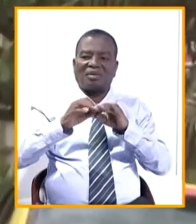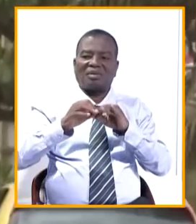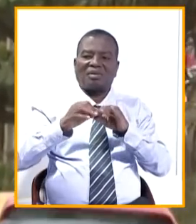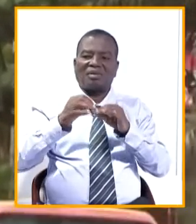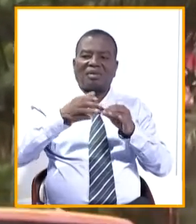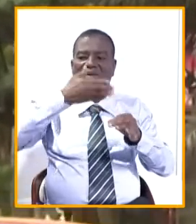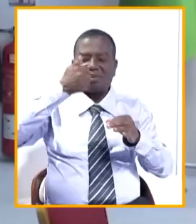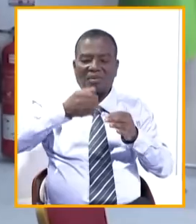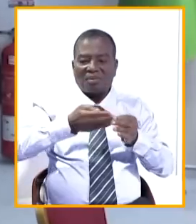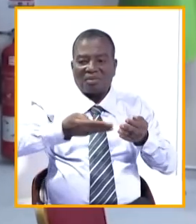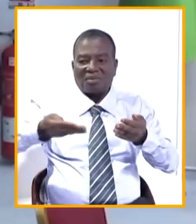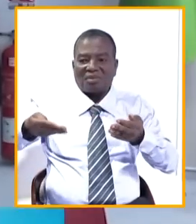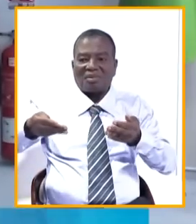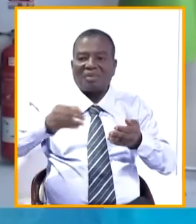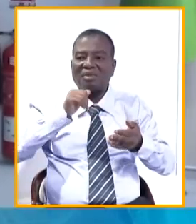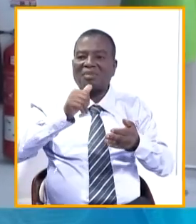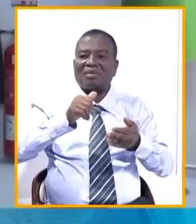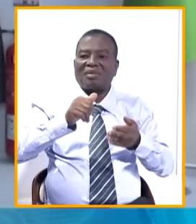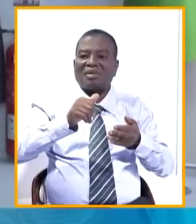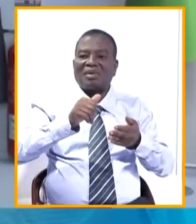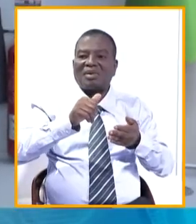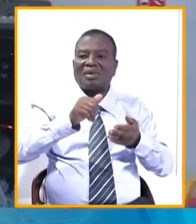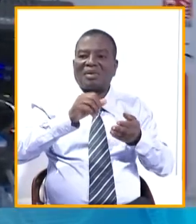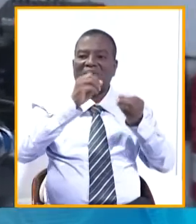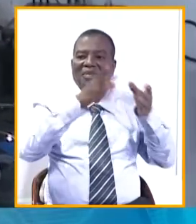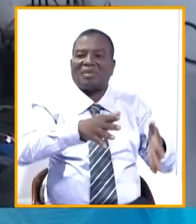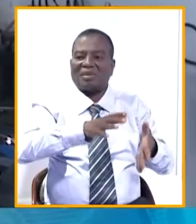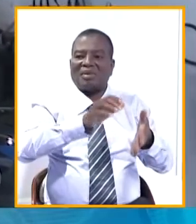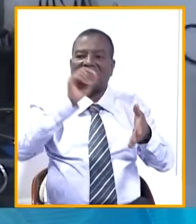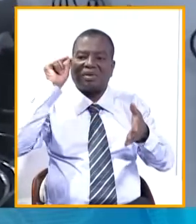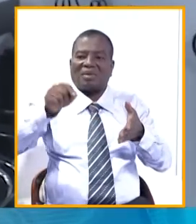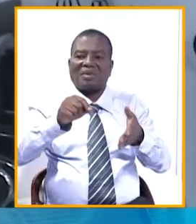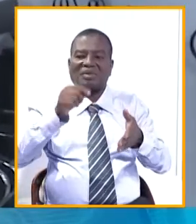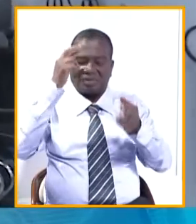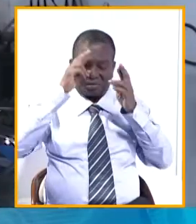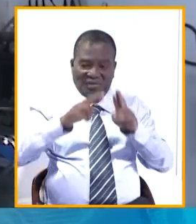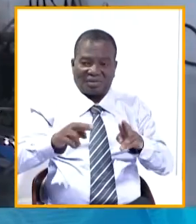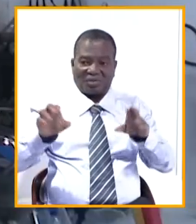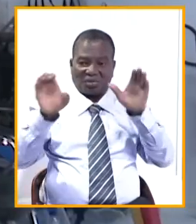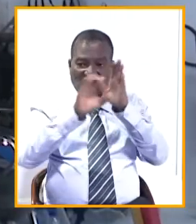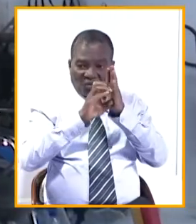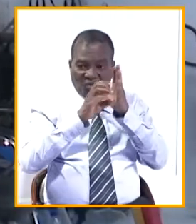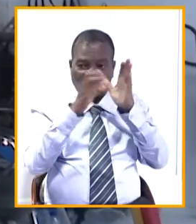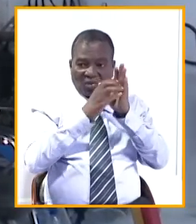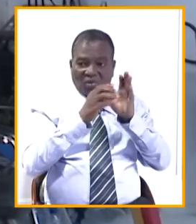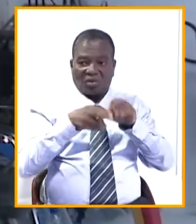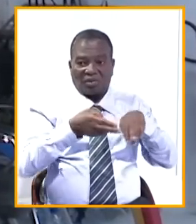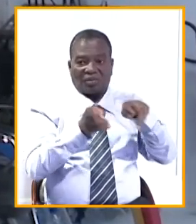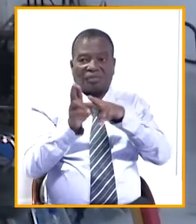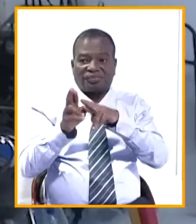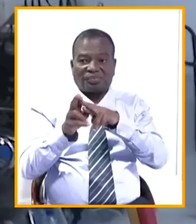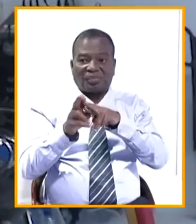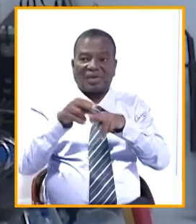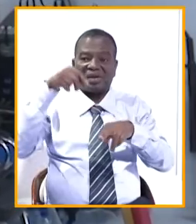meilleure façon de ne pas perdre des points, c'est de respecter le code de la route. Le code de la route, je rappelle que c'est une loi. Et que dans une loi,